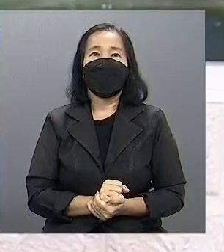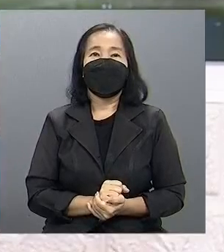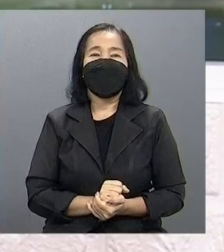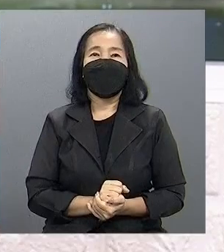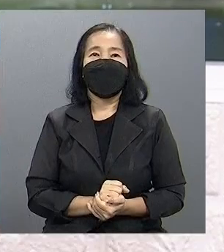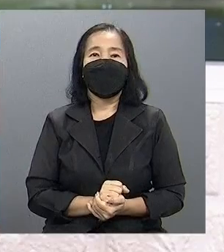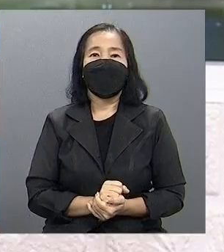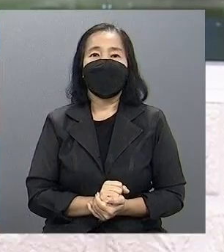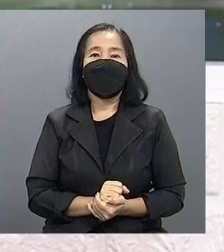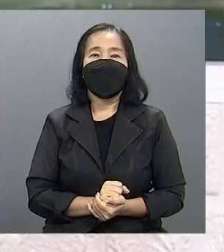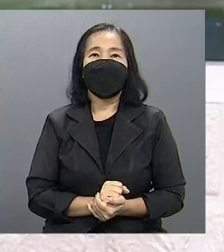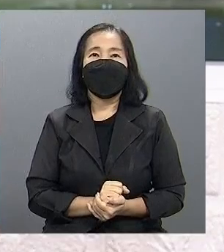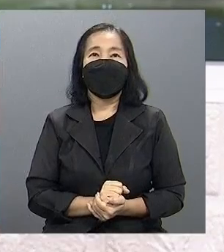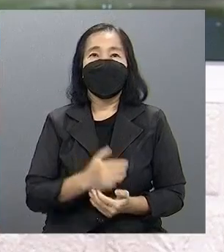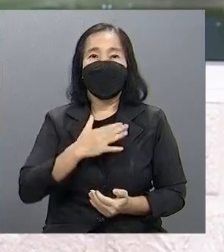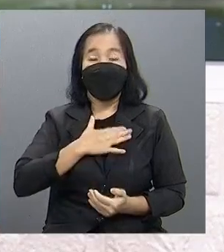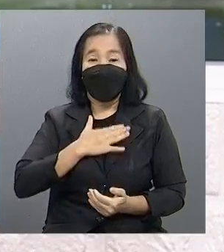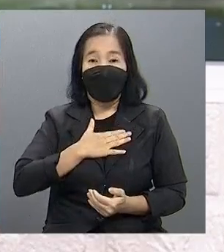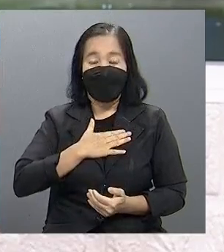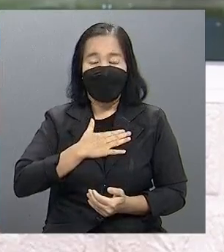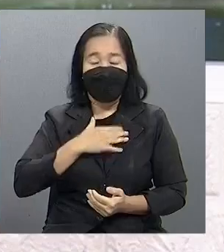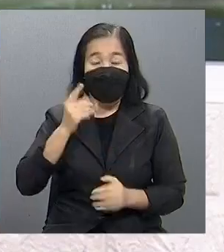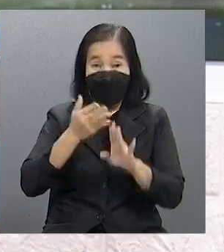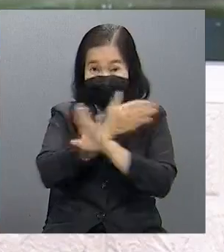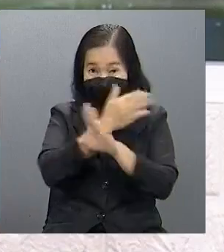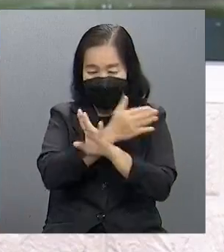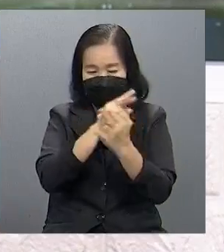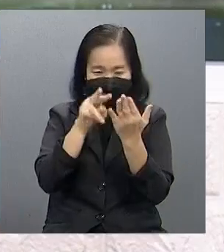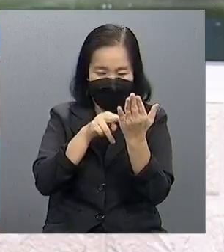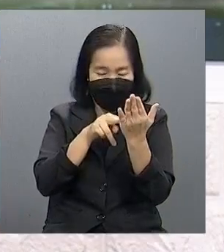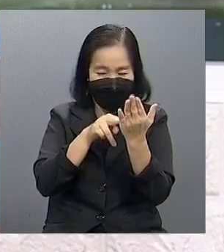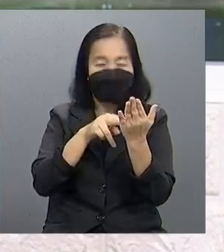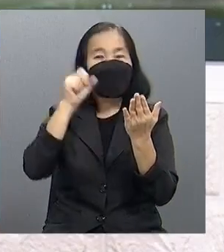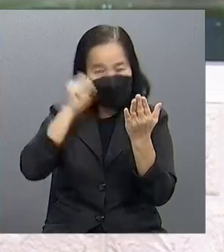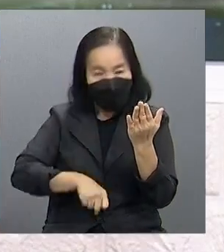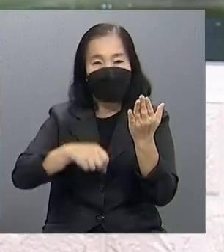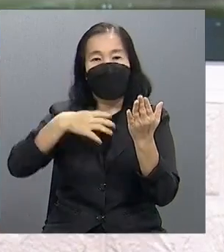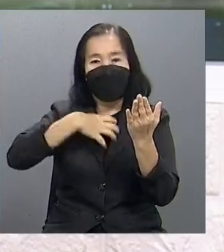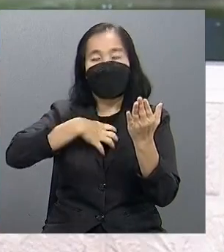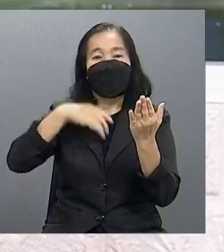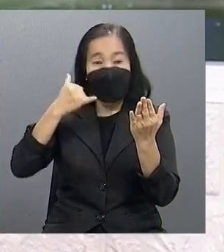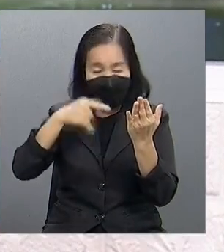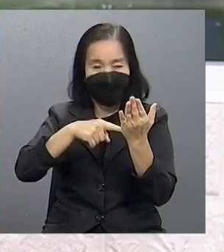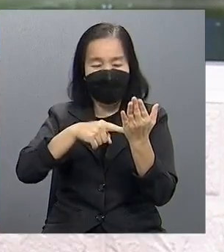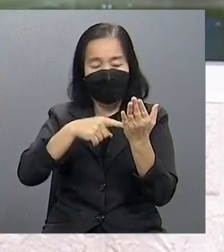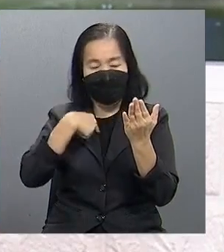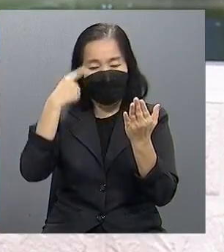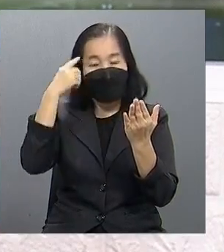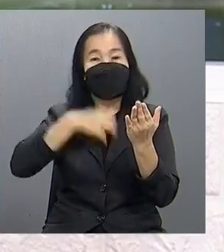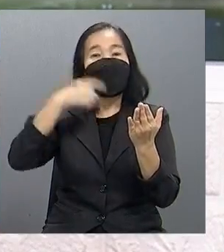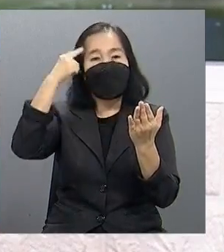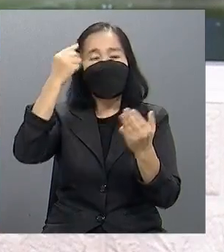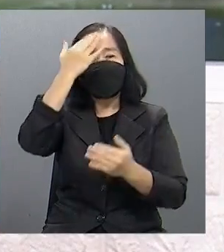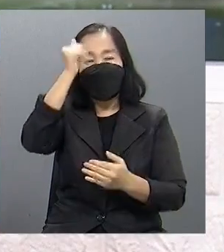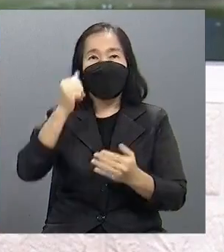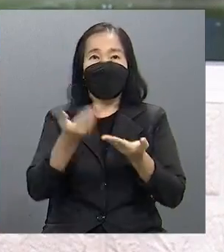ที่รับเล่นเรื่องนี้นะคะคือ1สนใจอยากรู้เพราะว่าในครอบครัวเนี่ยมีญา